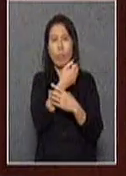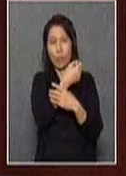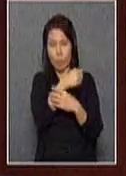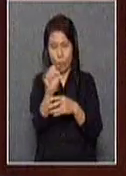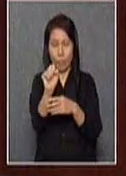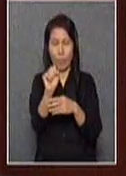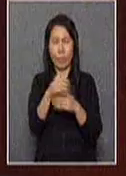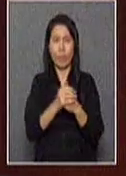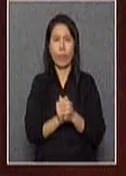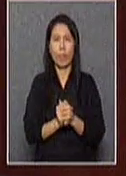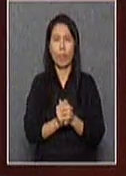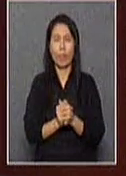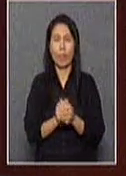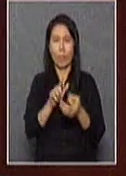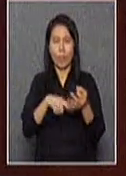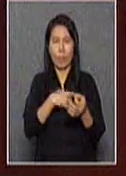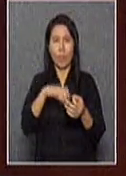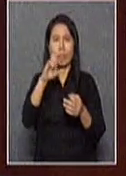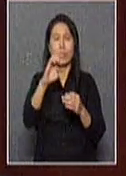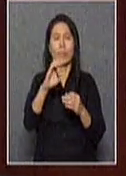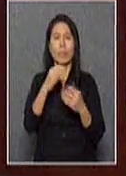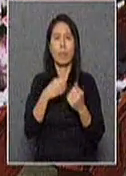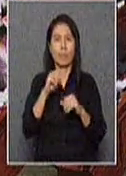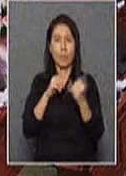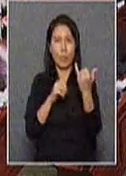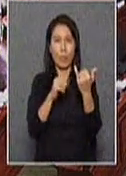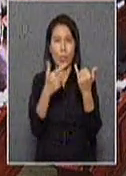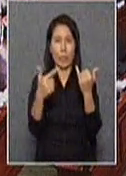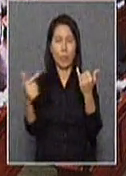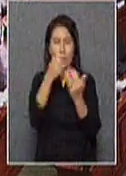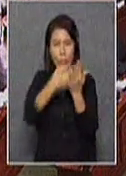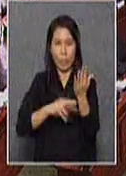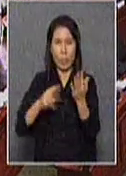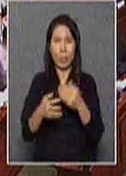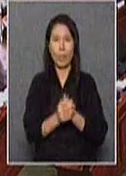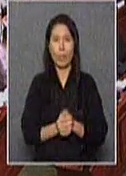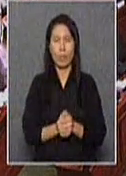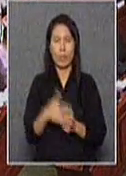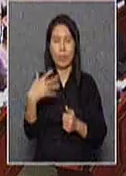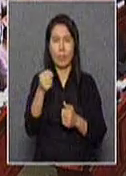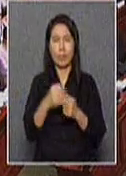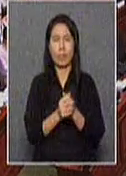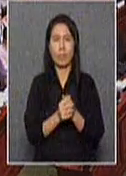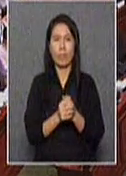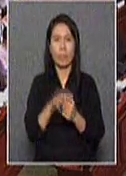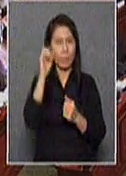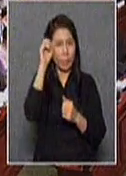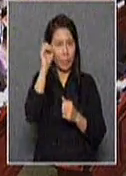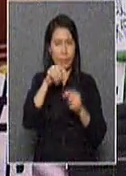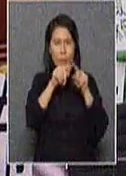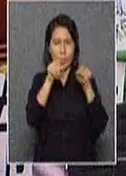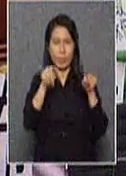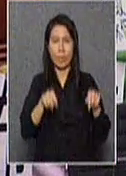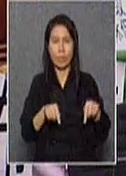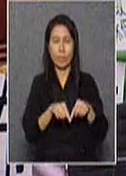正案被否決。陳志全議員，再請你動議第688項修正案。 主席，我動議通過